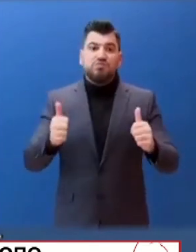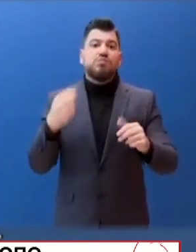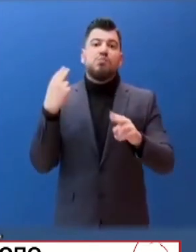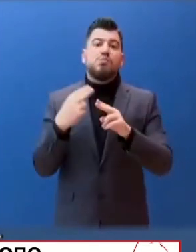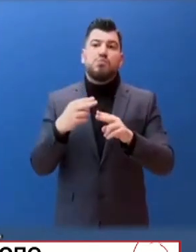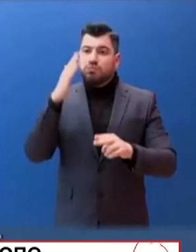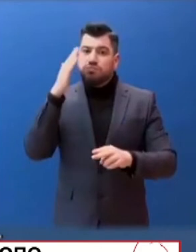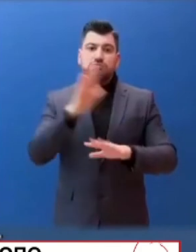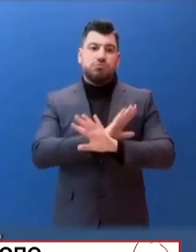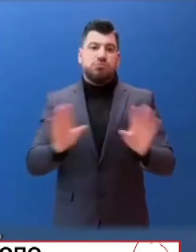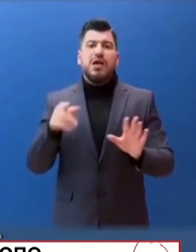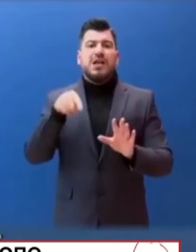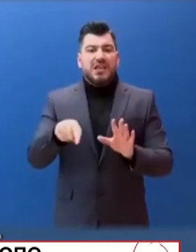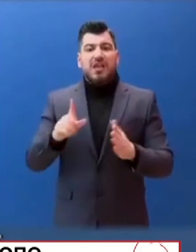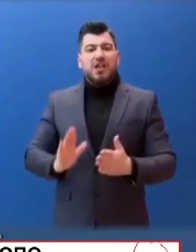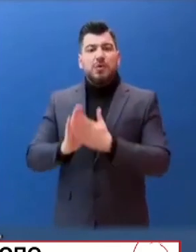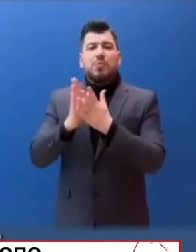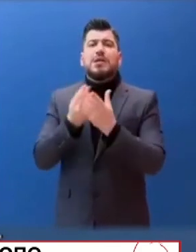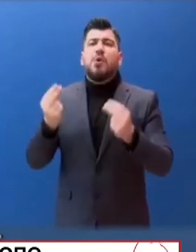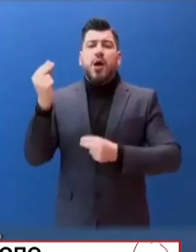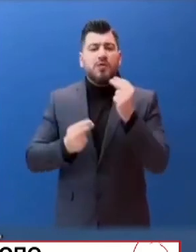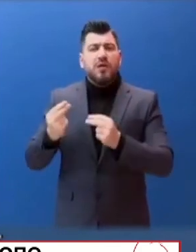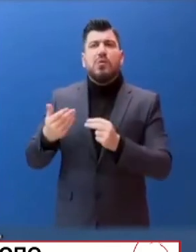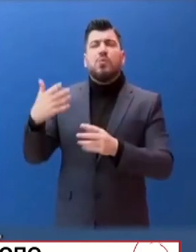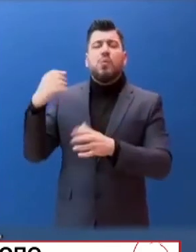χρόνιες παθογένειες και ανταποκρίνεται στις ανάγκες της